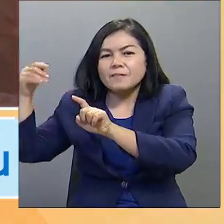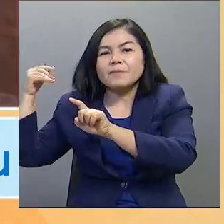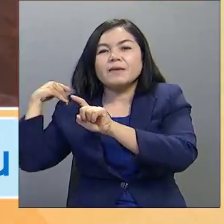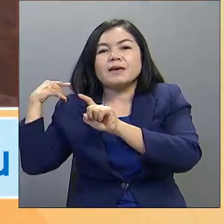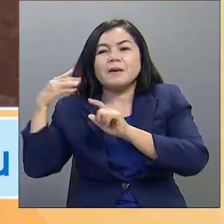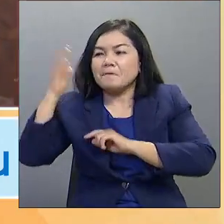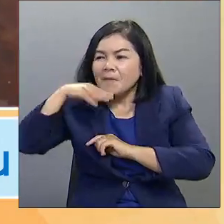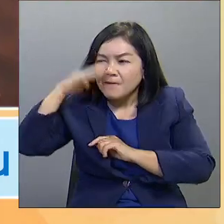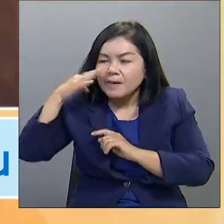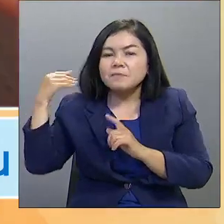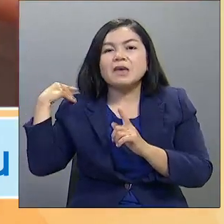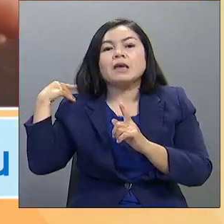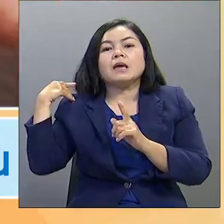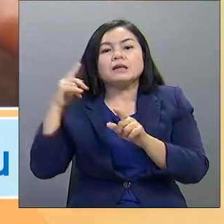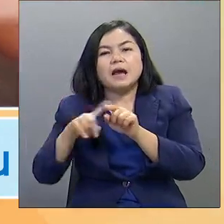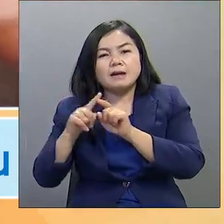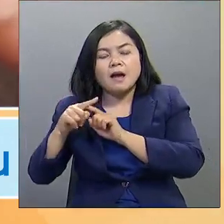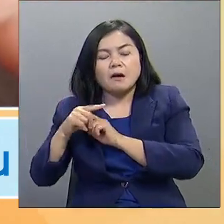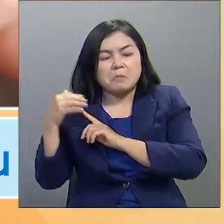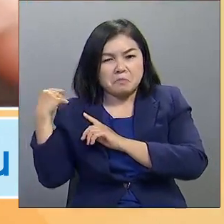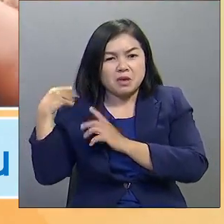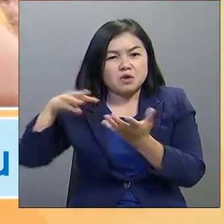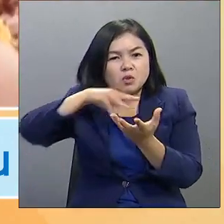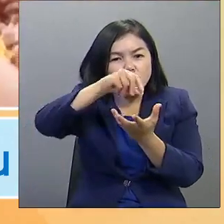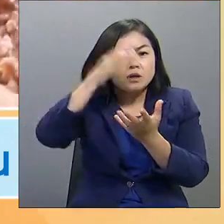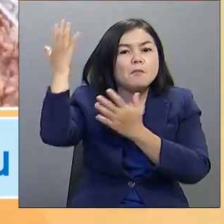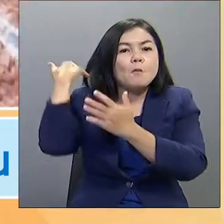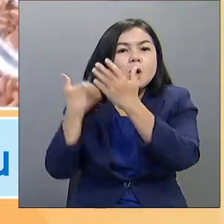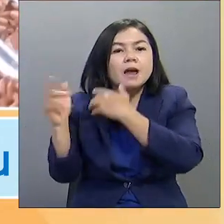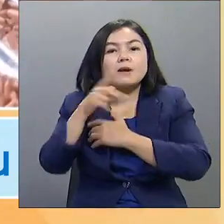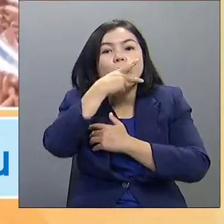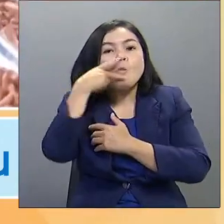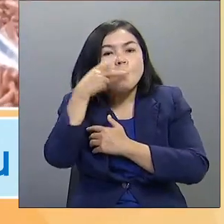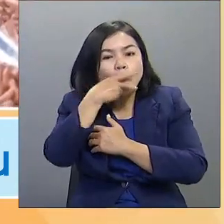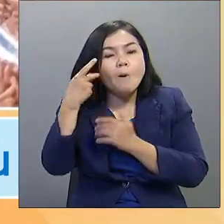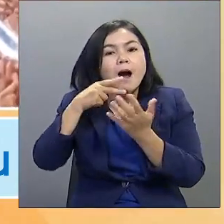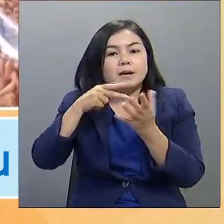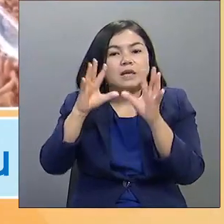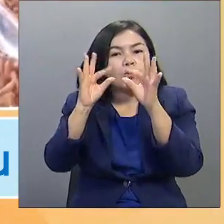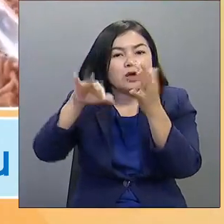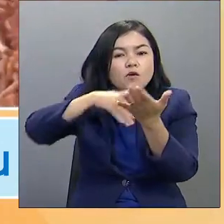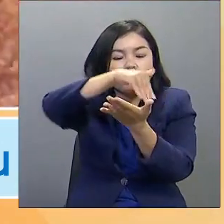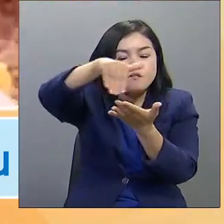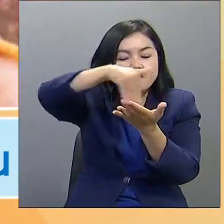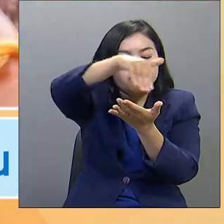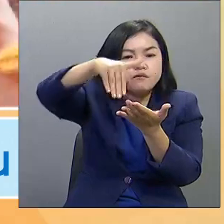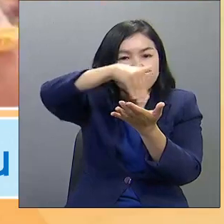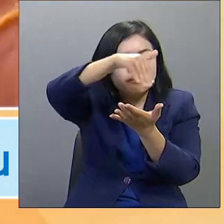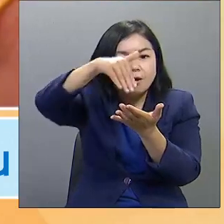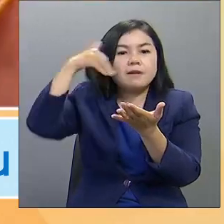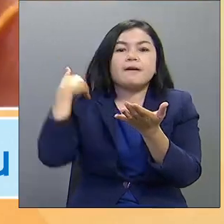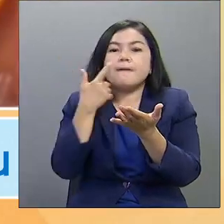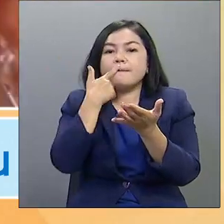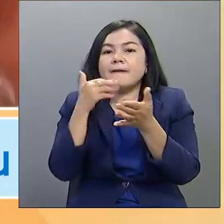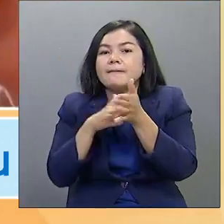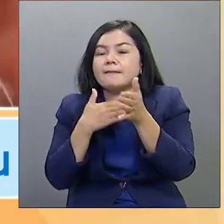วใช่ไหม หม่าล่า เออใช่ แต่ถ้าโบราณดั้งเดิมเนี่ยต้องแบบนี้คือแบบมีน้ำตาลวนเป็นขด น้ำตาลแดง น้ำตาล